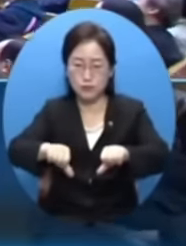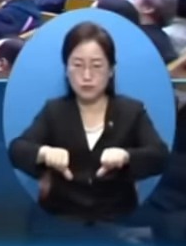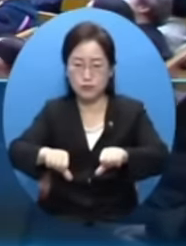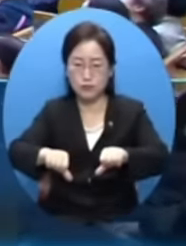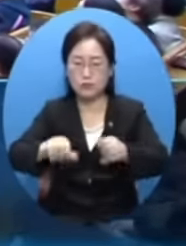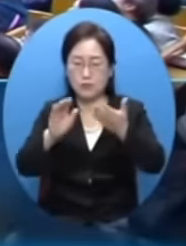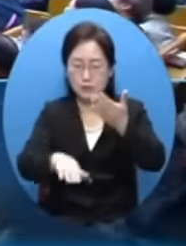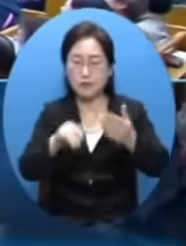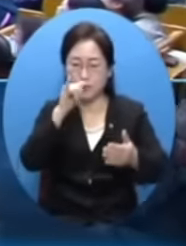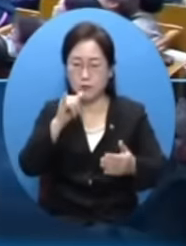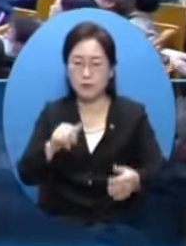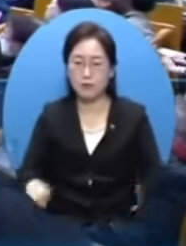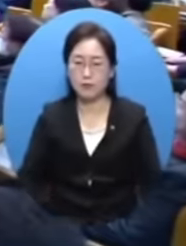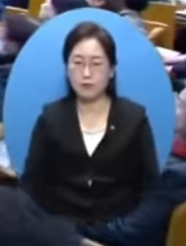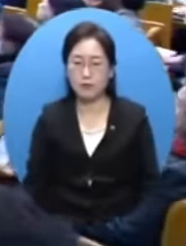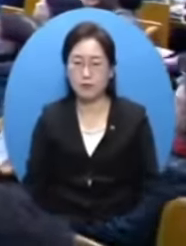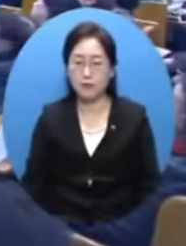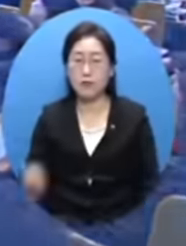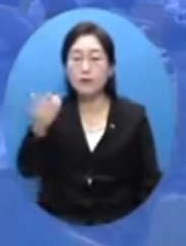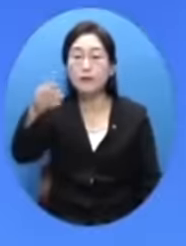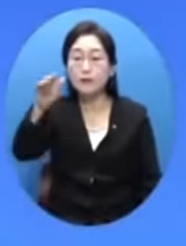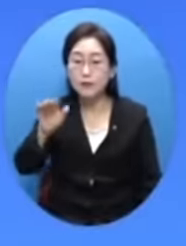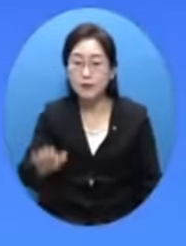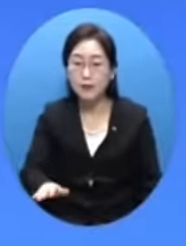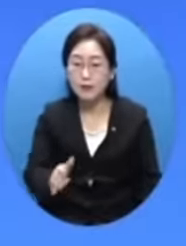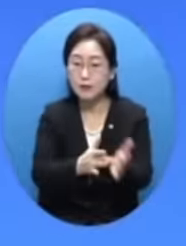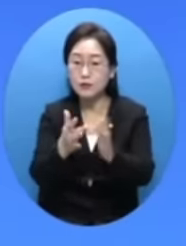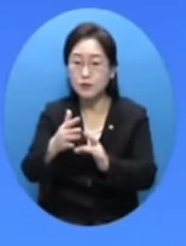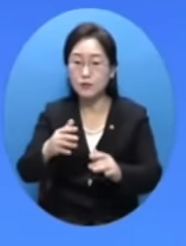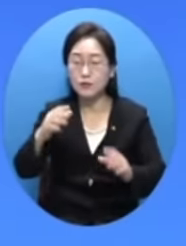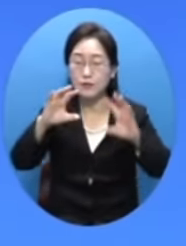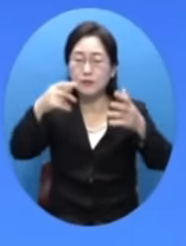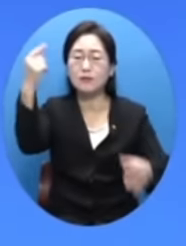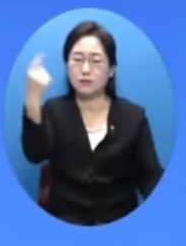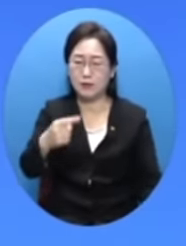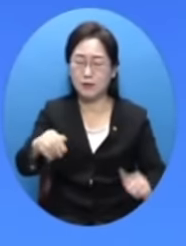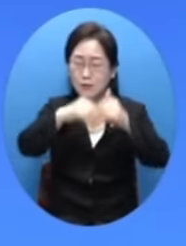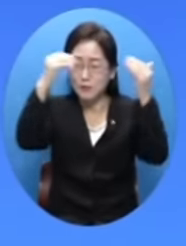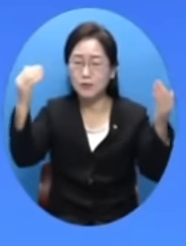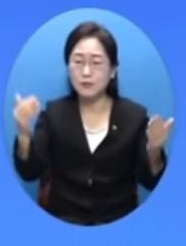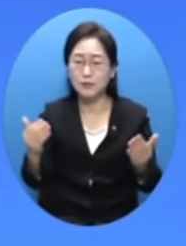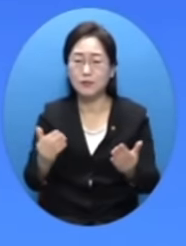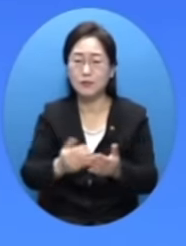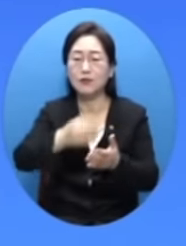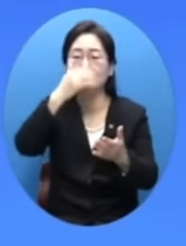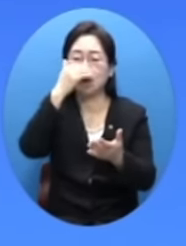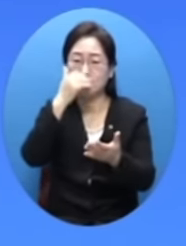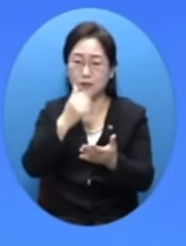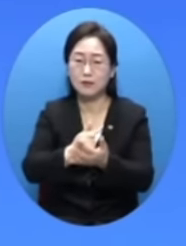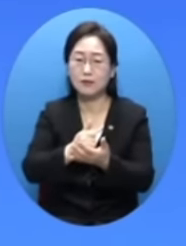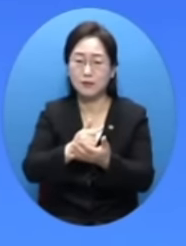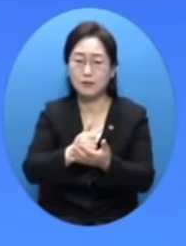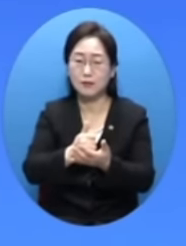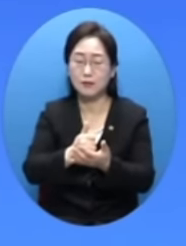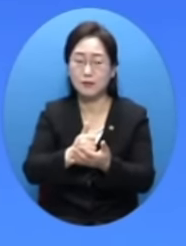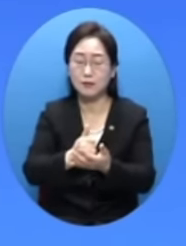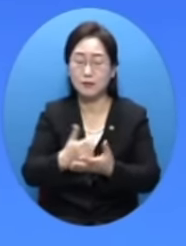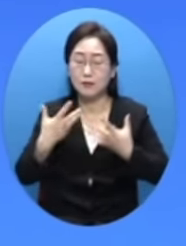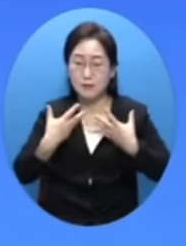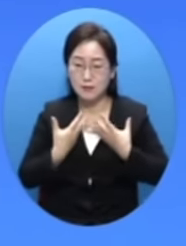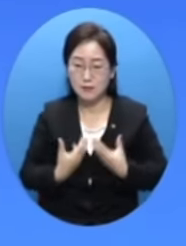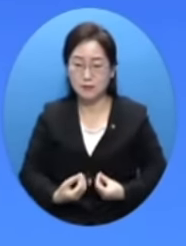하였습니다. 그런데 예수님께서 이 땅에 오셔서 우리의 모든 죄와